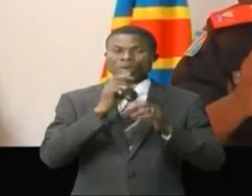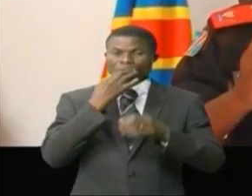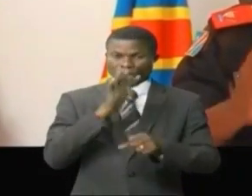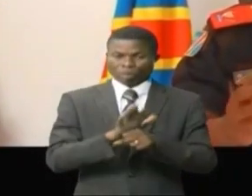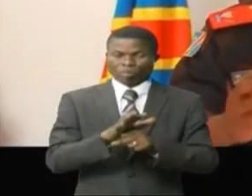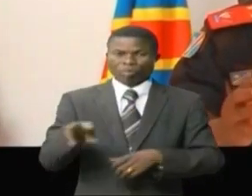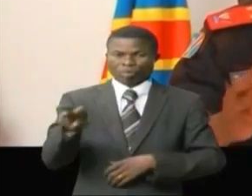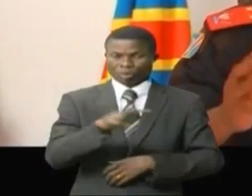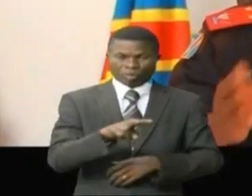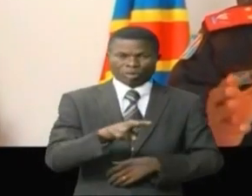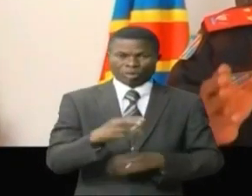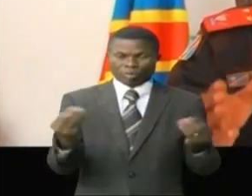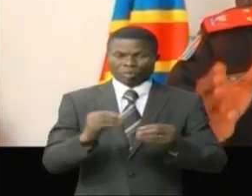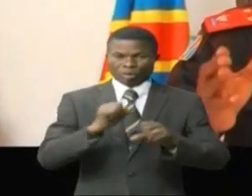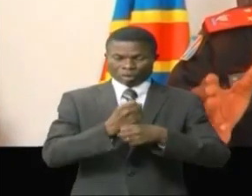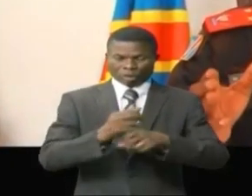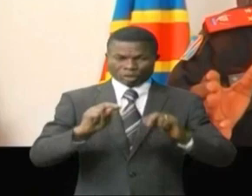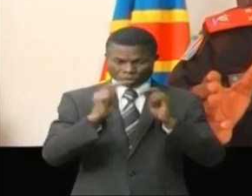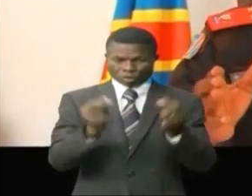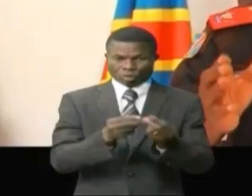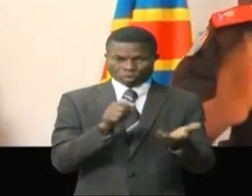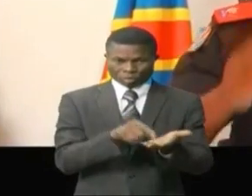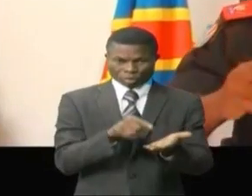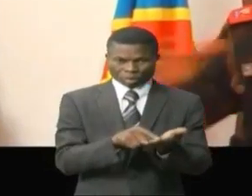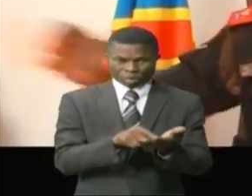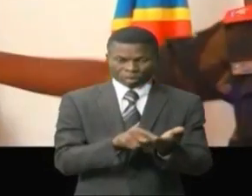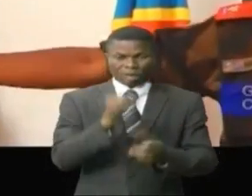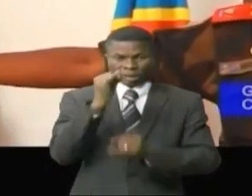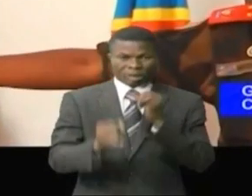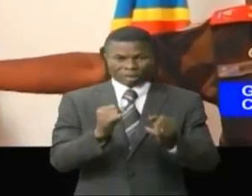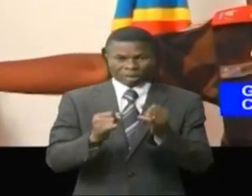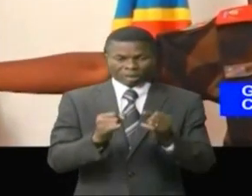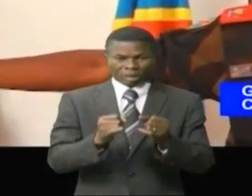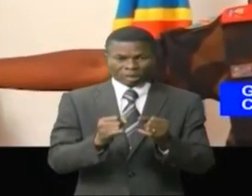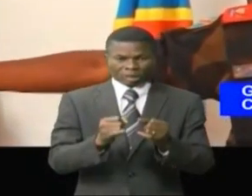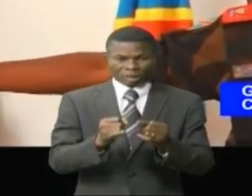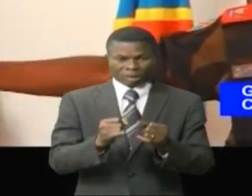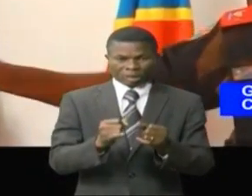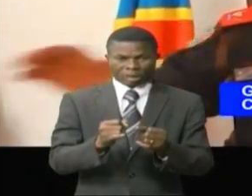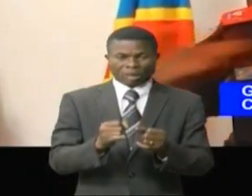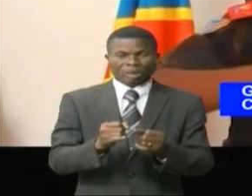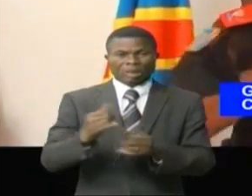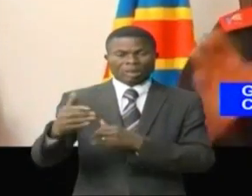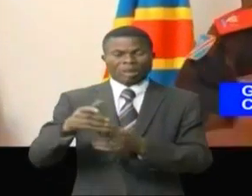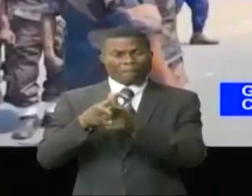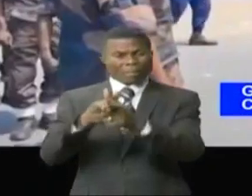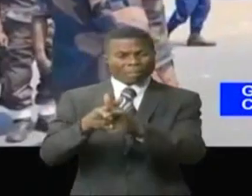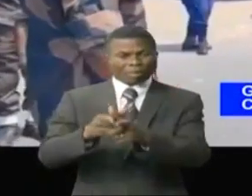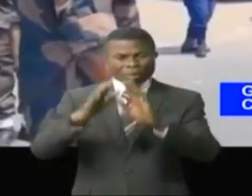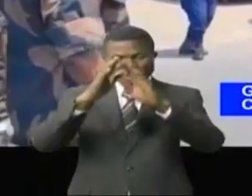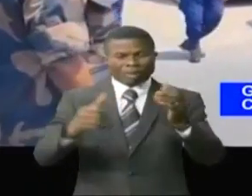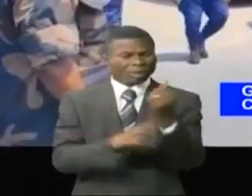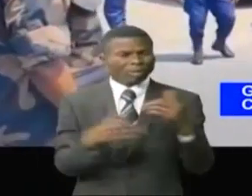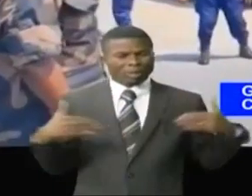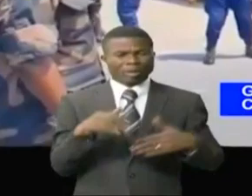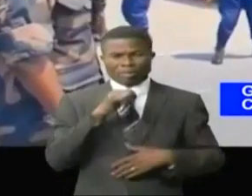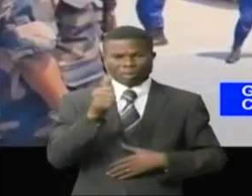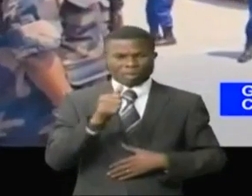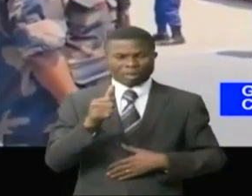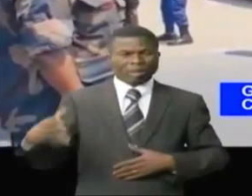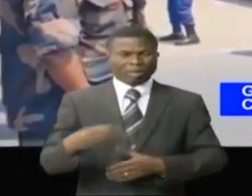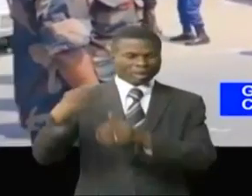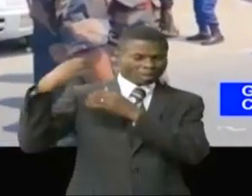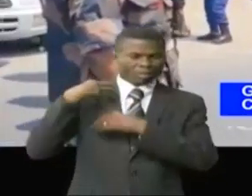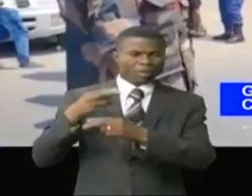garantir, suite à la mise en place de cette task force, même si ça tirait à côté de la maison, personne n'a plus peur, parce que la prise en